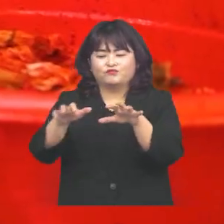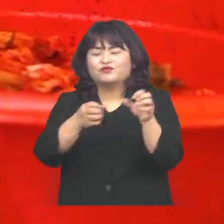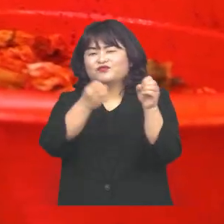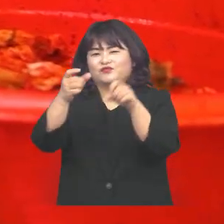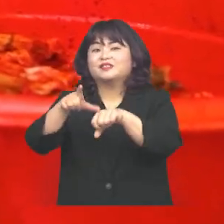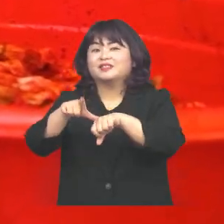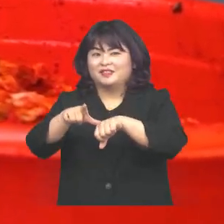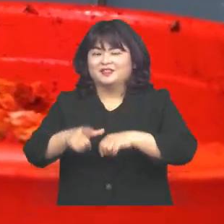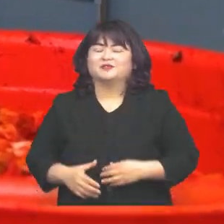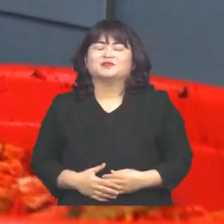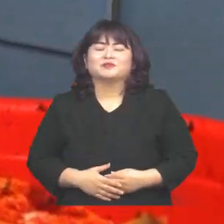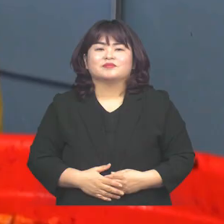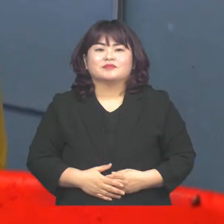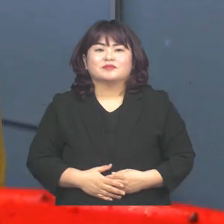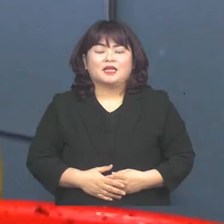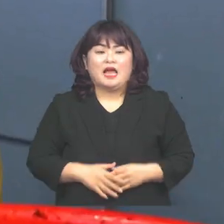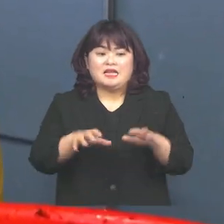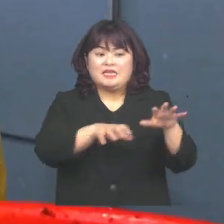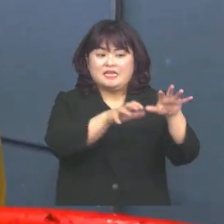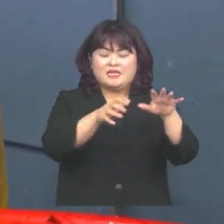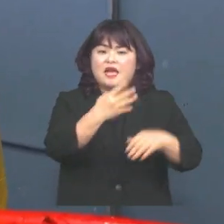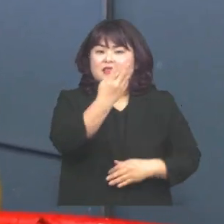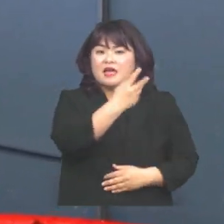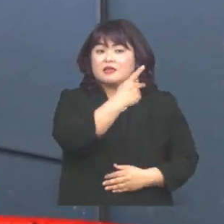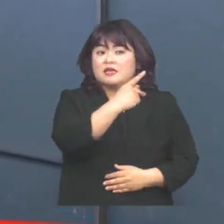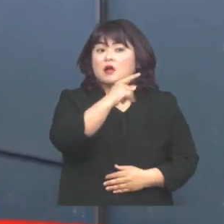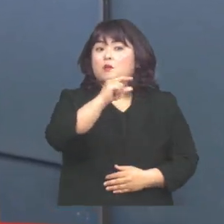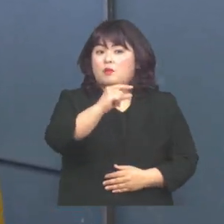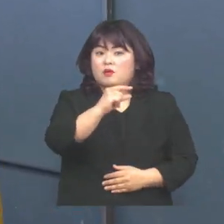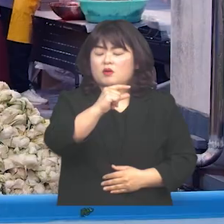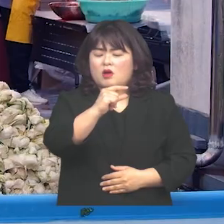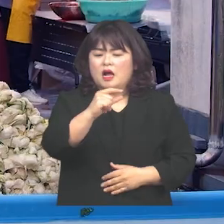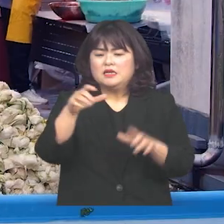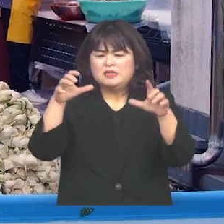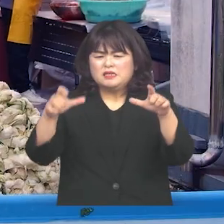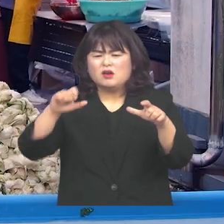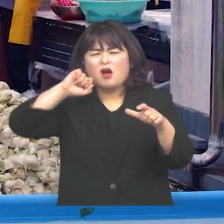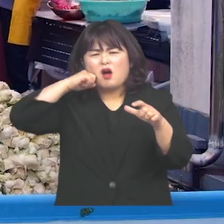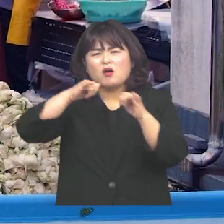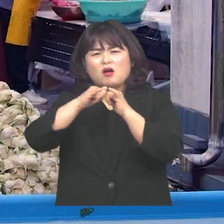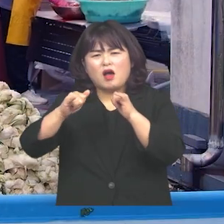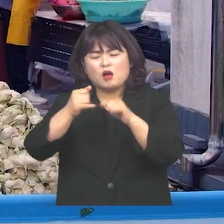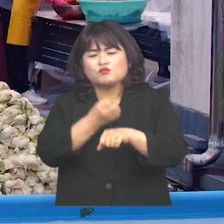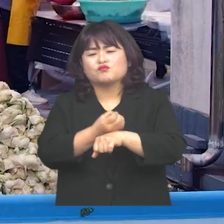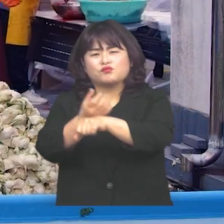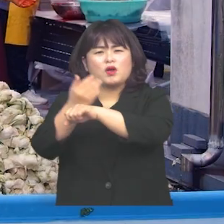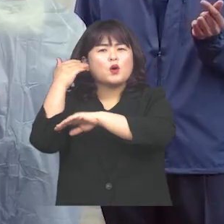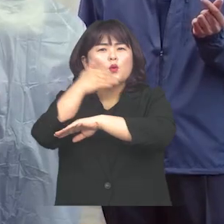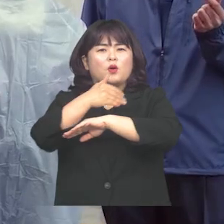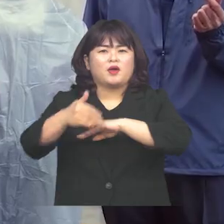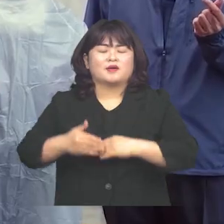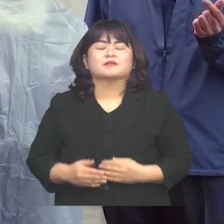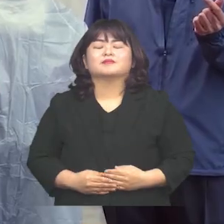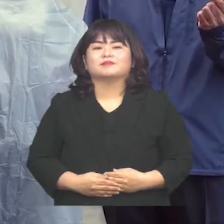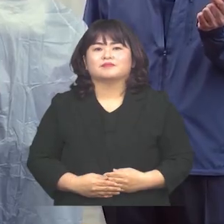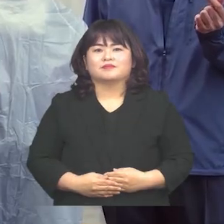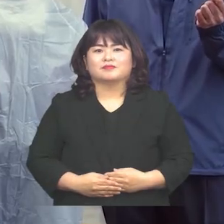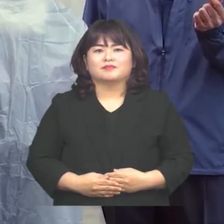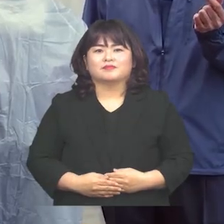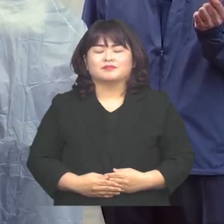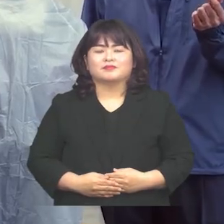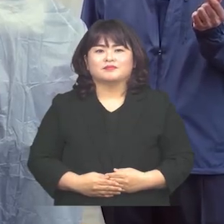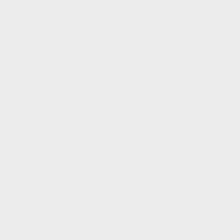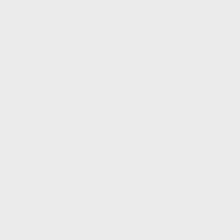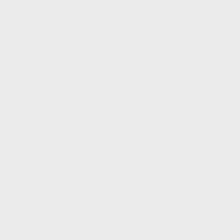담고 담소도 나눴습니다. 이날 담근 김치 4,000kg은 지역 내 취약계층 등에게 전달될